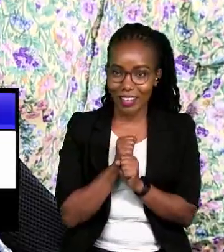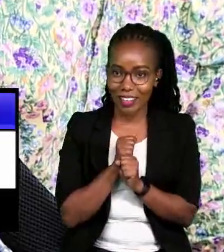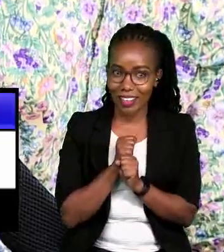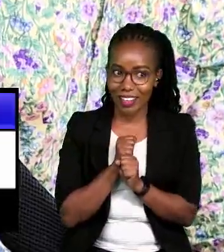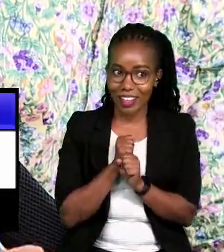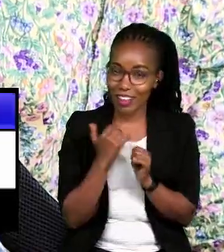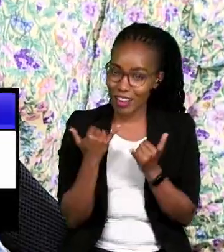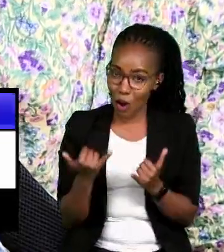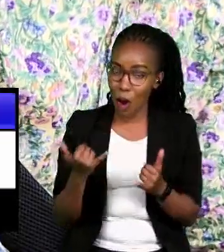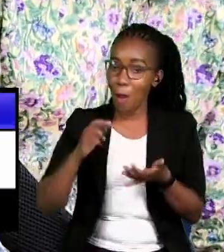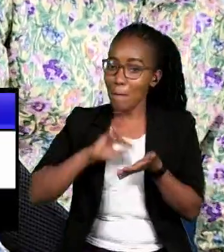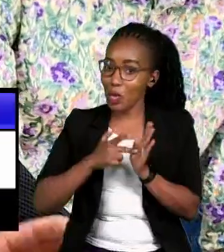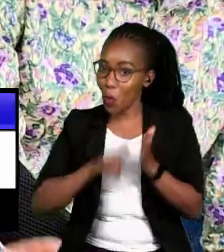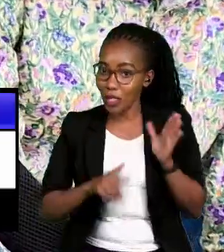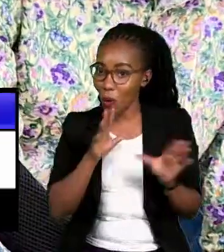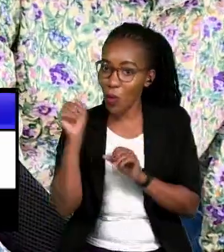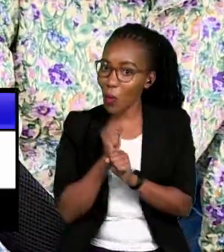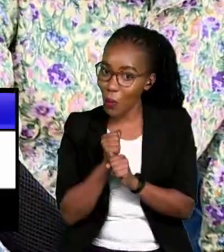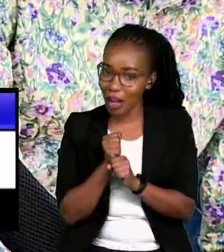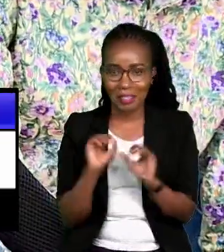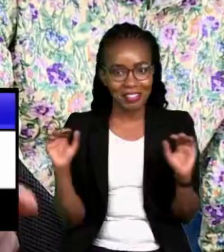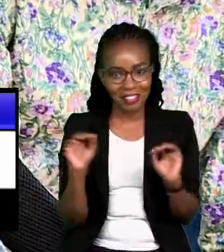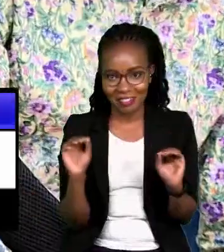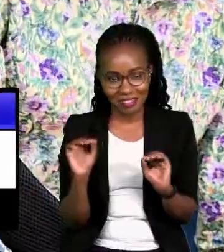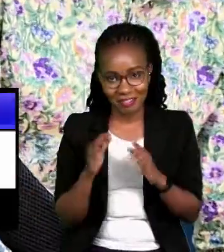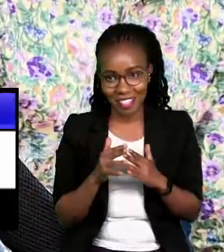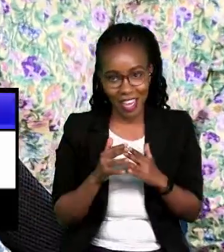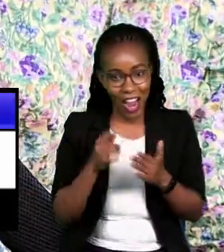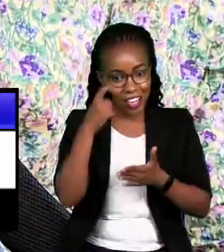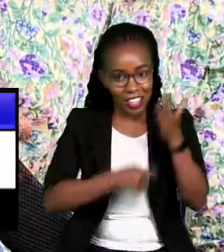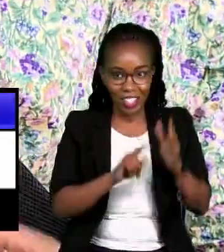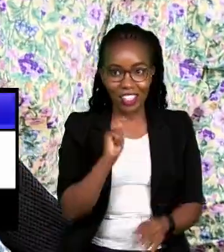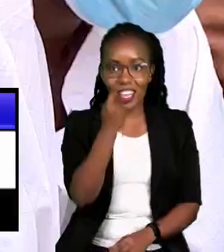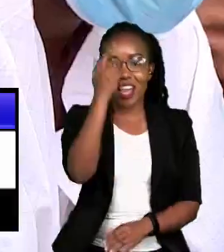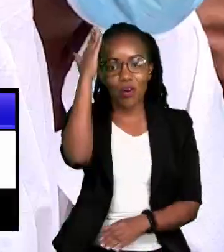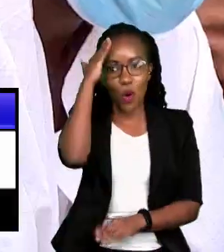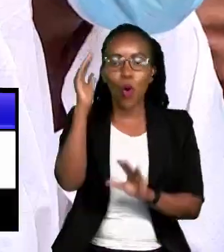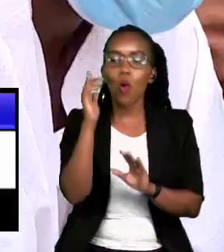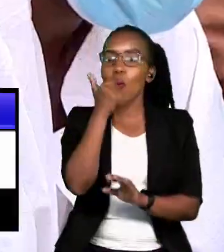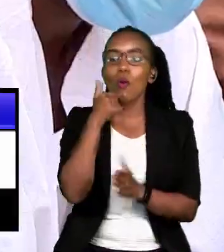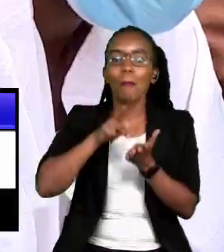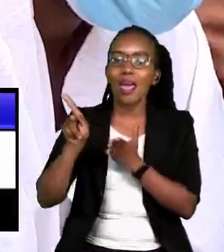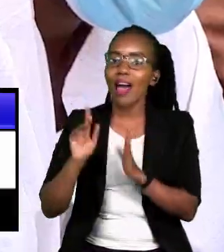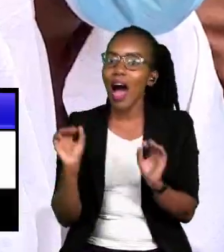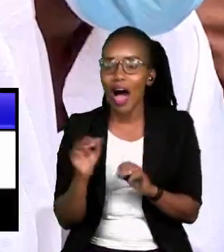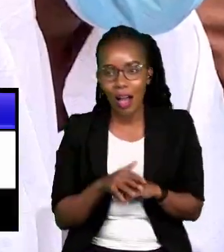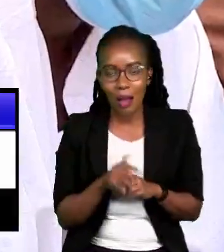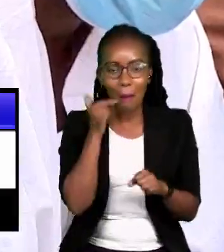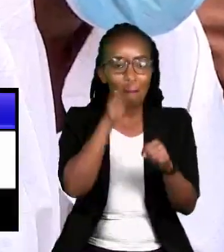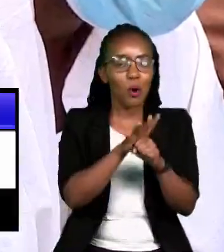Sasa inamaanisha hakuna haja ya kuenda kazi. Na hii taxi ya Kenya hatujui nani atalipa. Ahadi za wakati wa